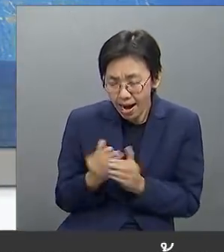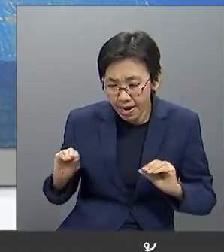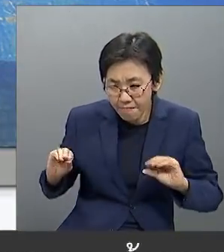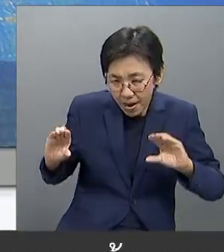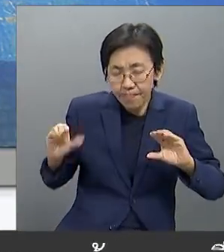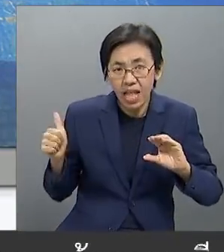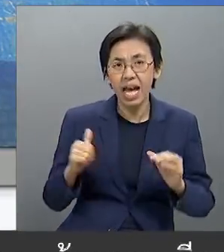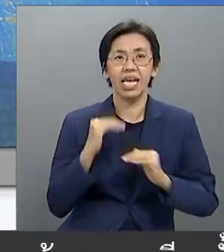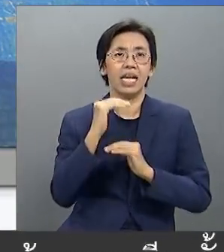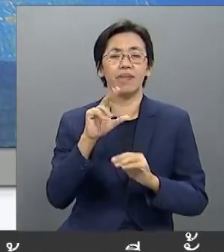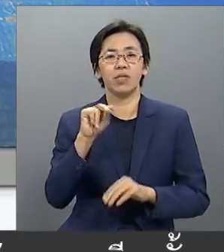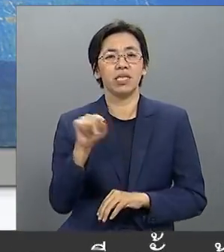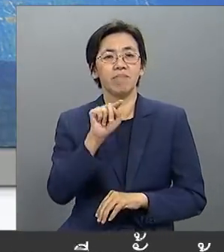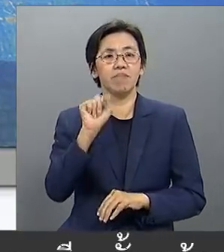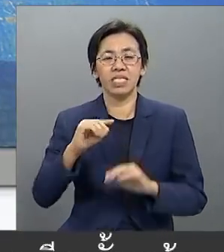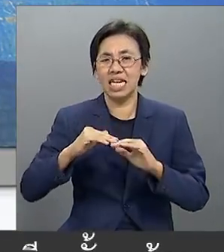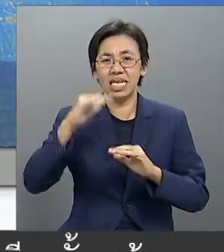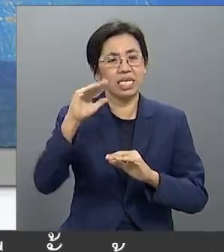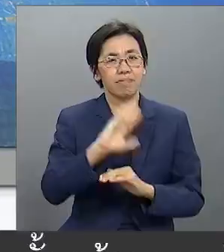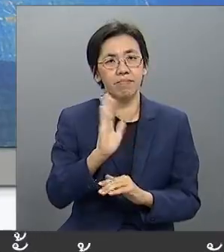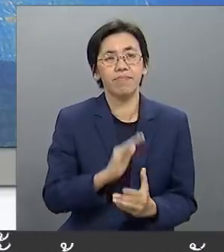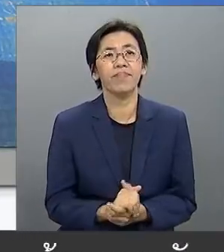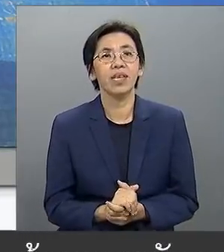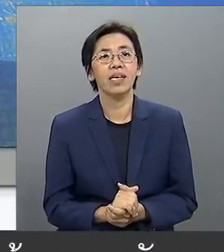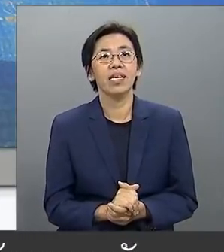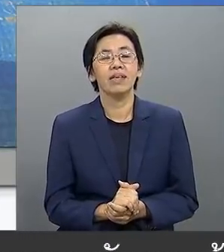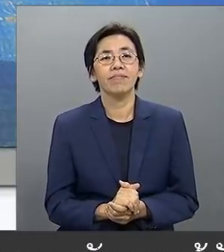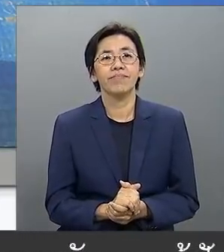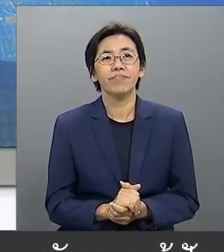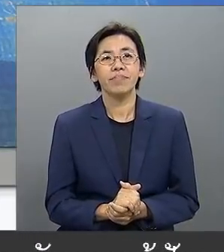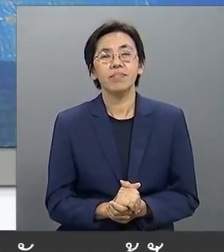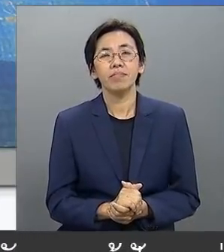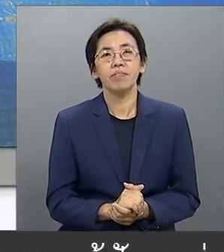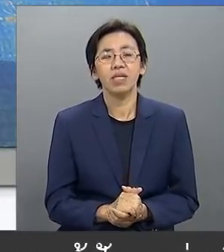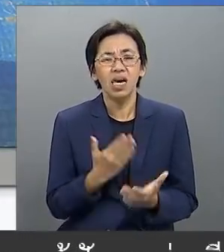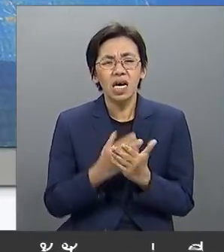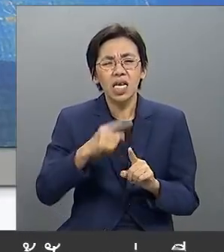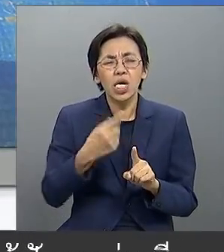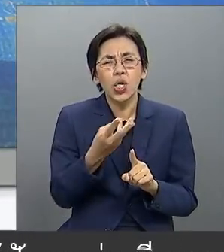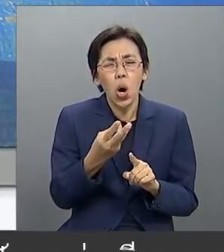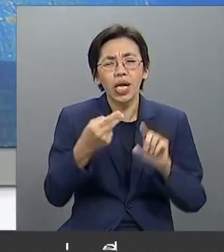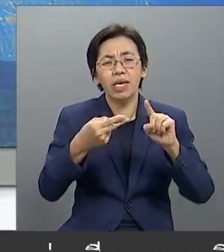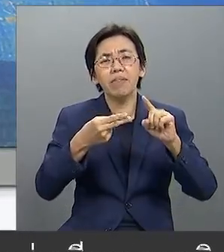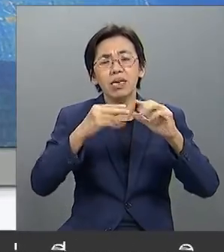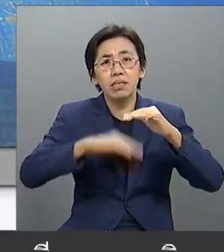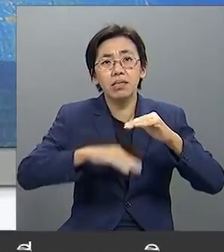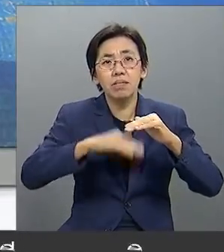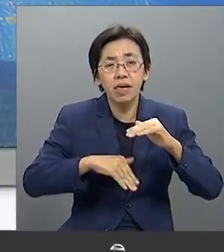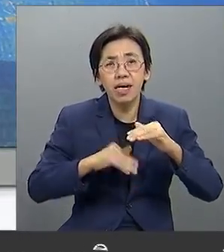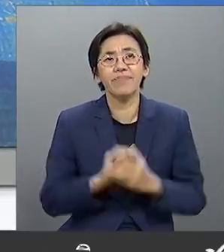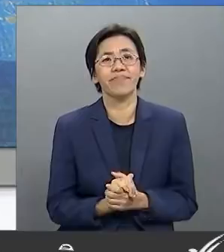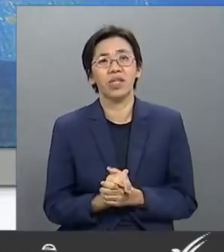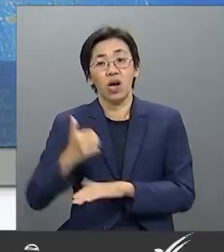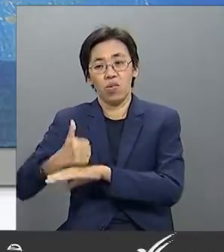ไม่เกิน 30%นะคะของค่าจ้างอ่ะค่ะลูกจ้างที่เงินเดือนน้อยกว่าหมื่นบาทจะมีเฉพาะฝ่ายในจ้างที่เป็นคน